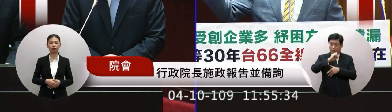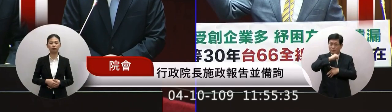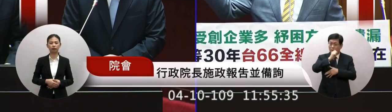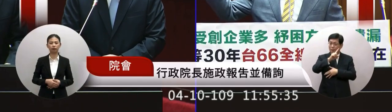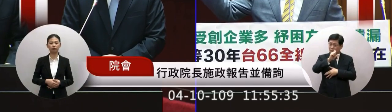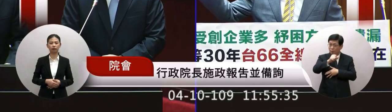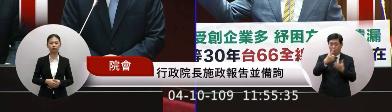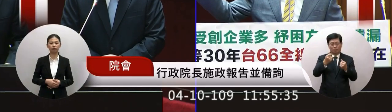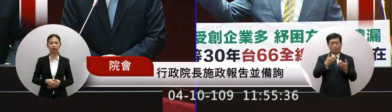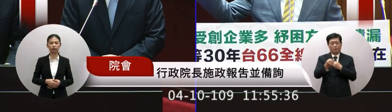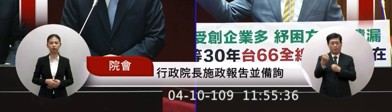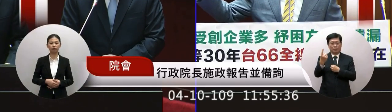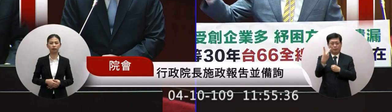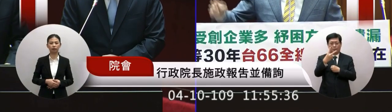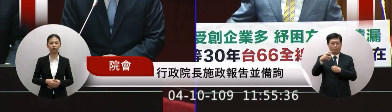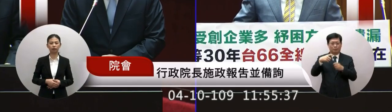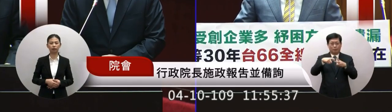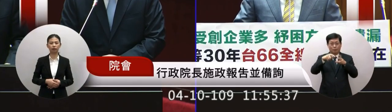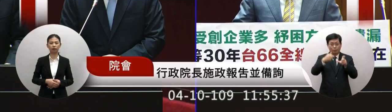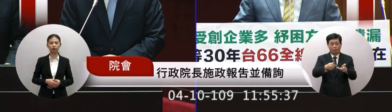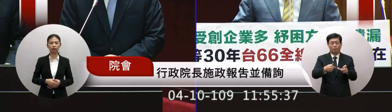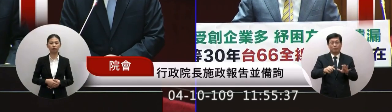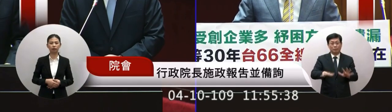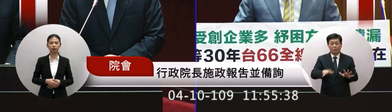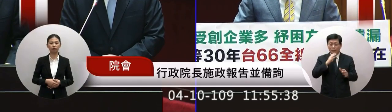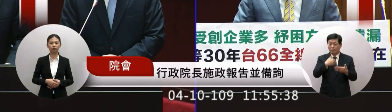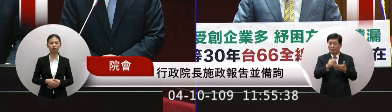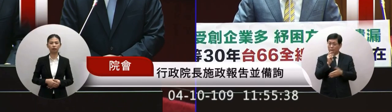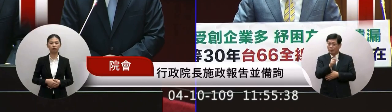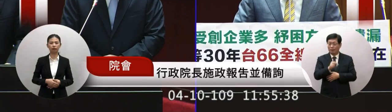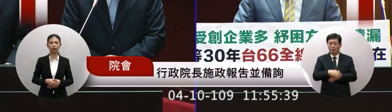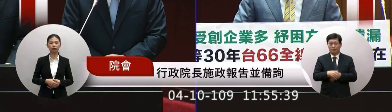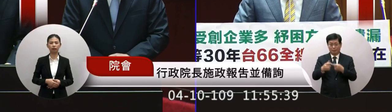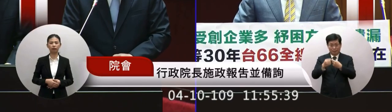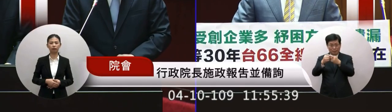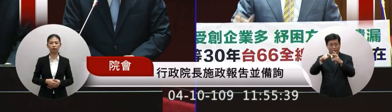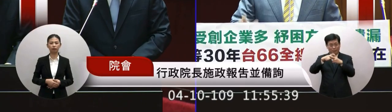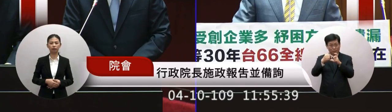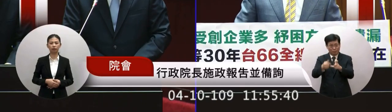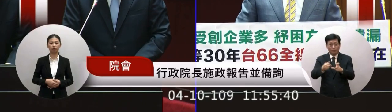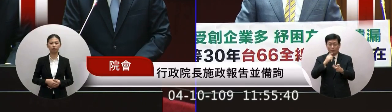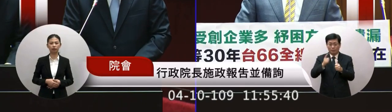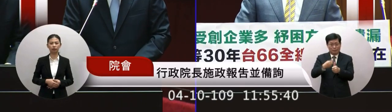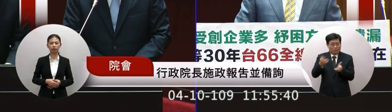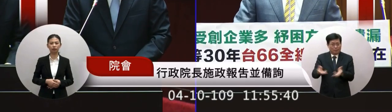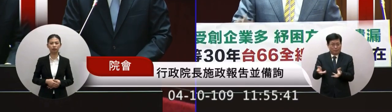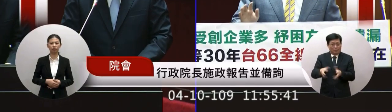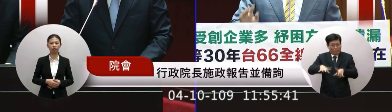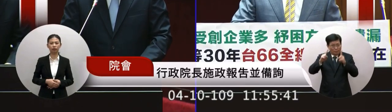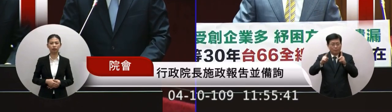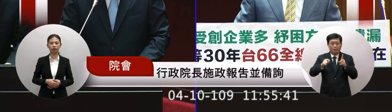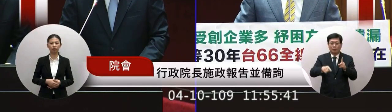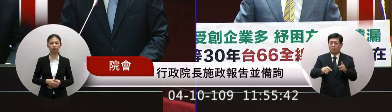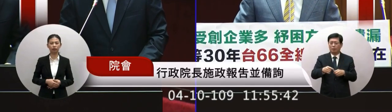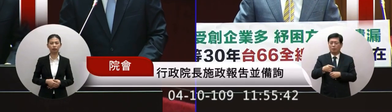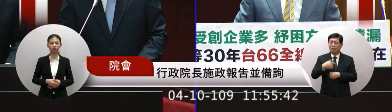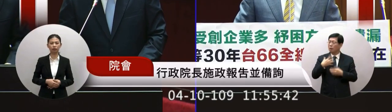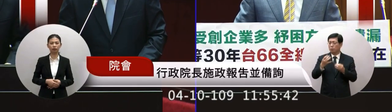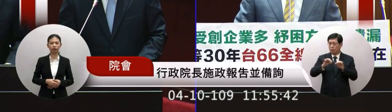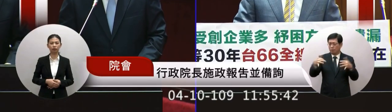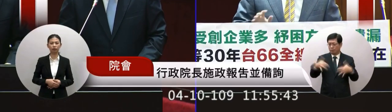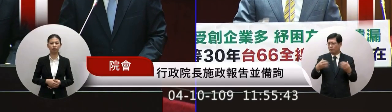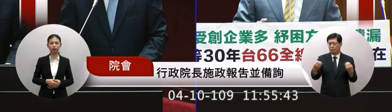分也分2个工区。 好， 现在我们图上所看到的这个第一工区是先动工嘛，因为它没有用地取得上的